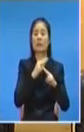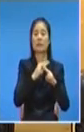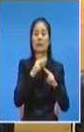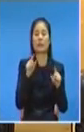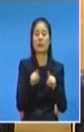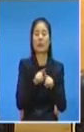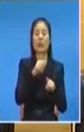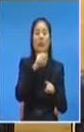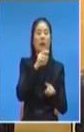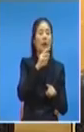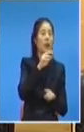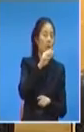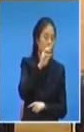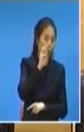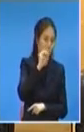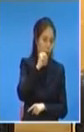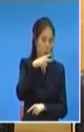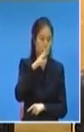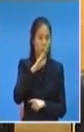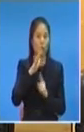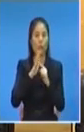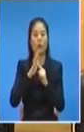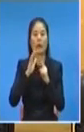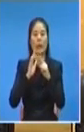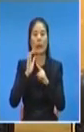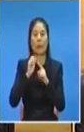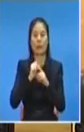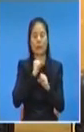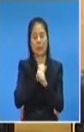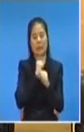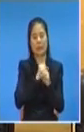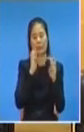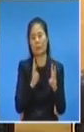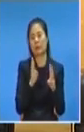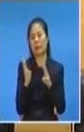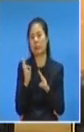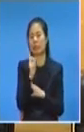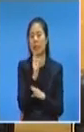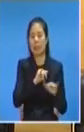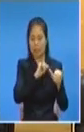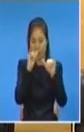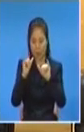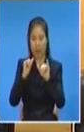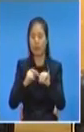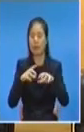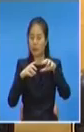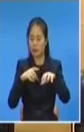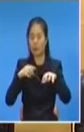จก็ทุกคนก็อยากสบายอยากอยู่ในที่ดีครับก็มันก็ทำให้มีการวิ่งเต้นเราจึงจะต้องกำหนดกรอบตรงนี้ด้ว